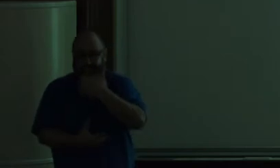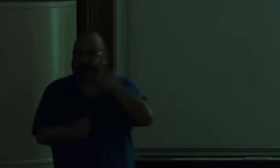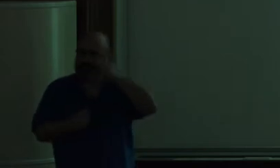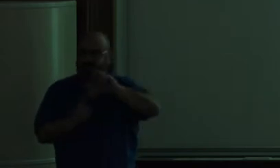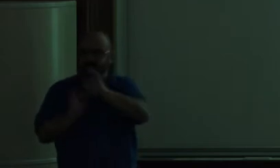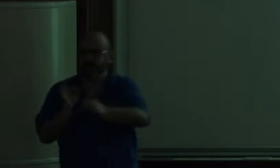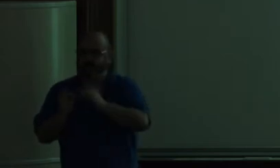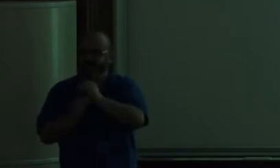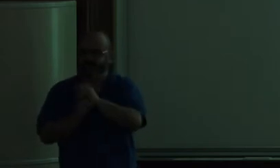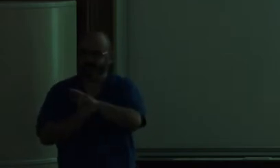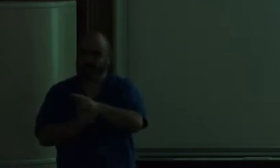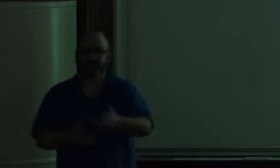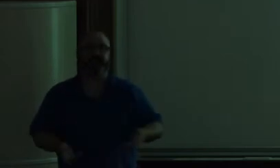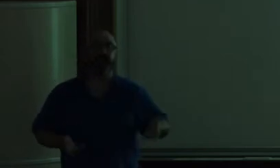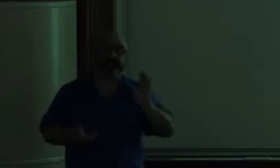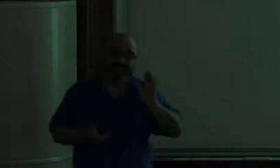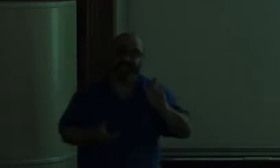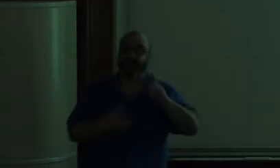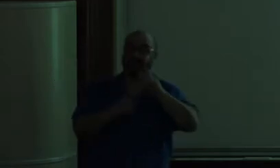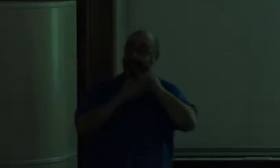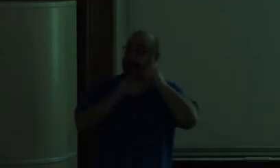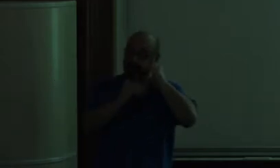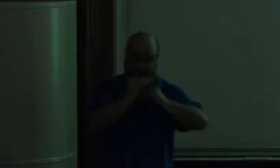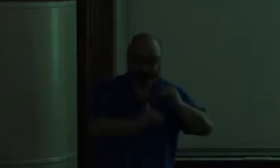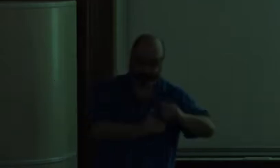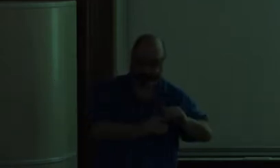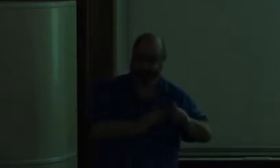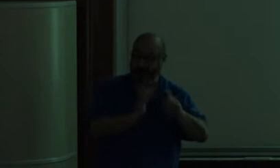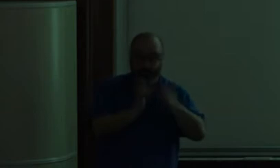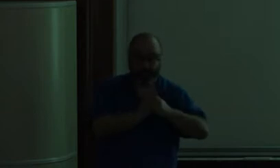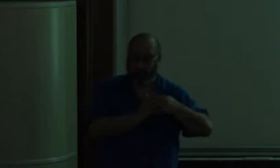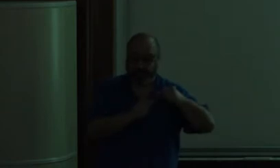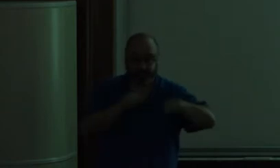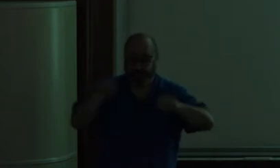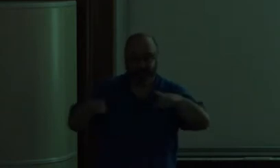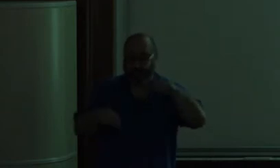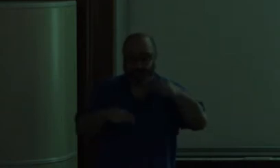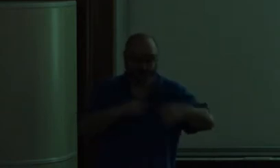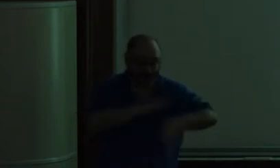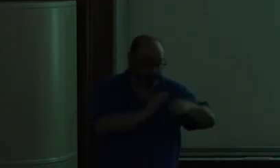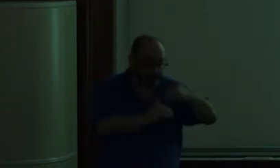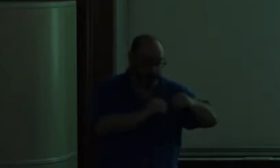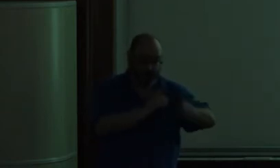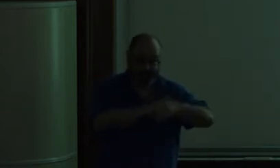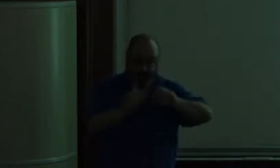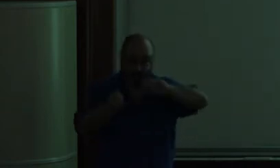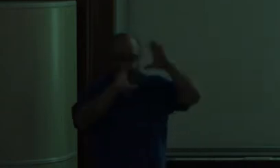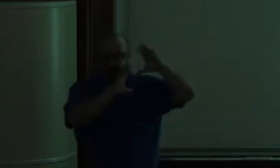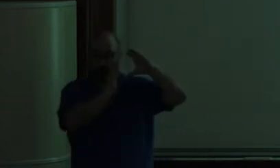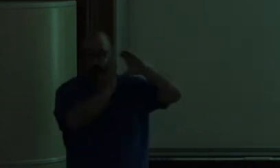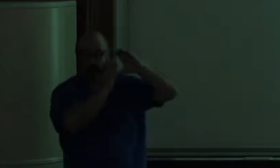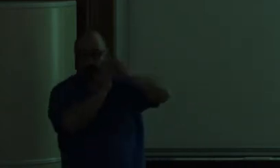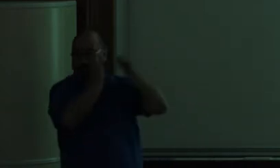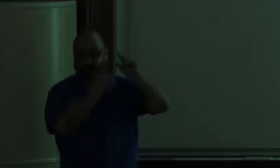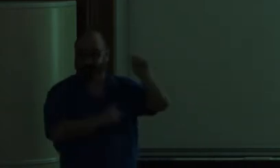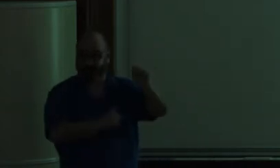fort. Mais en fait, tout en programmation a été, à un moment donné ou à un autre, un design pattern. Vous y pensez peut-être pas, mais quand